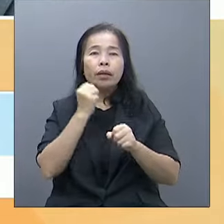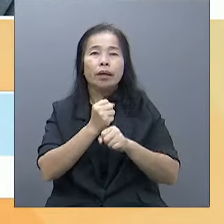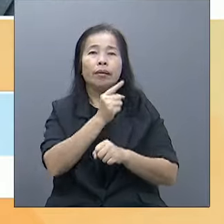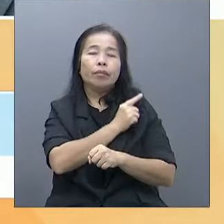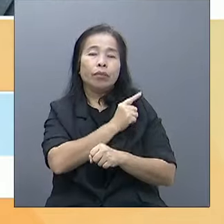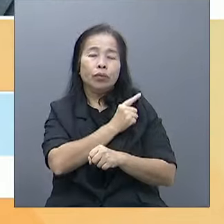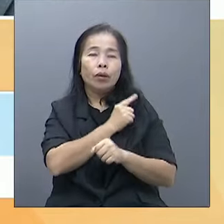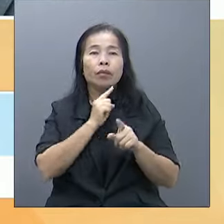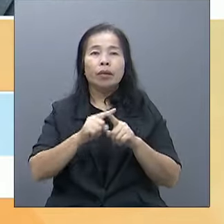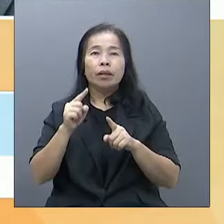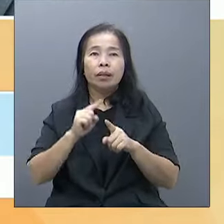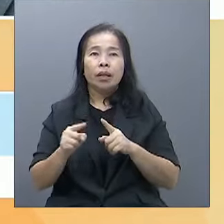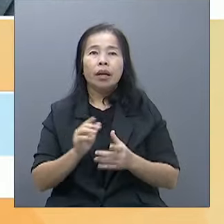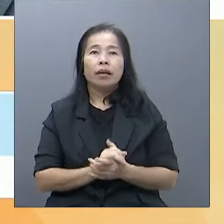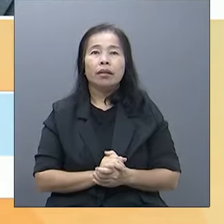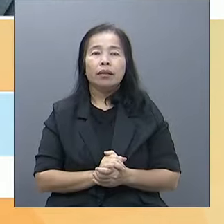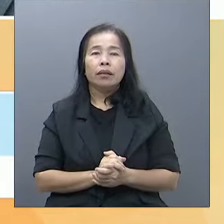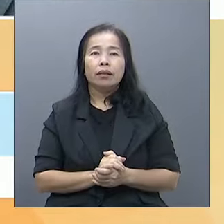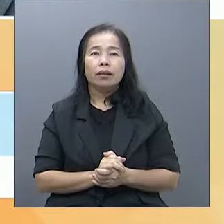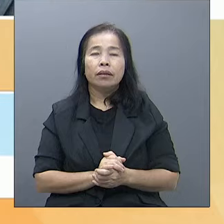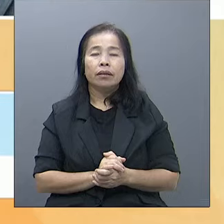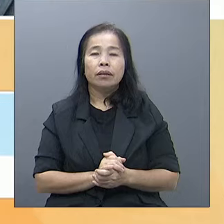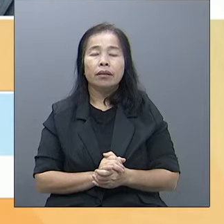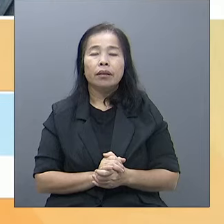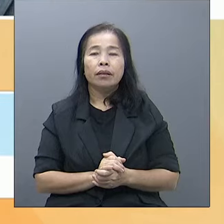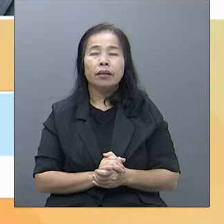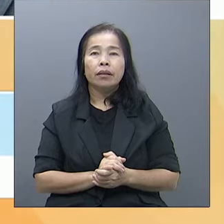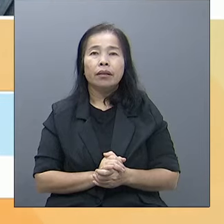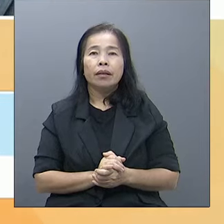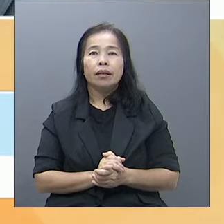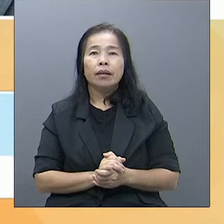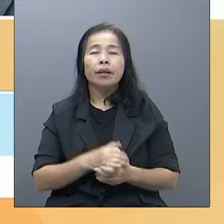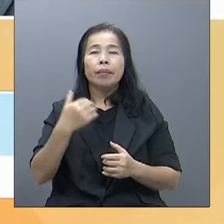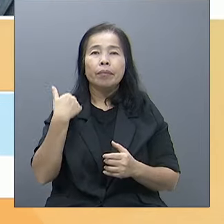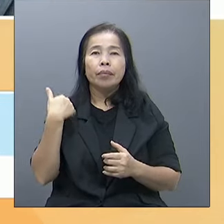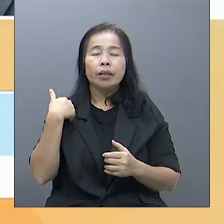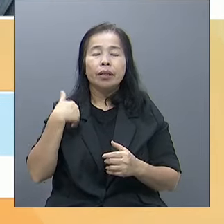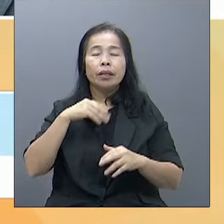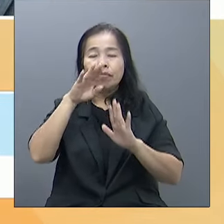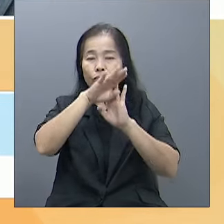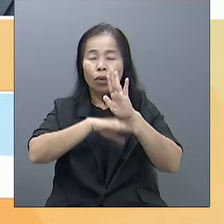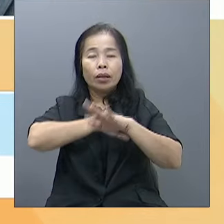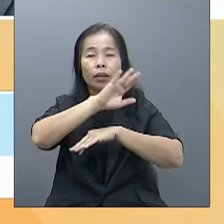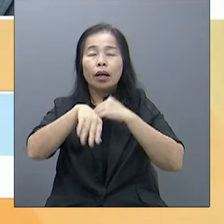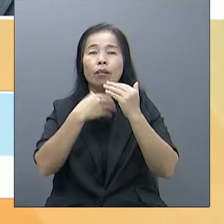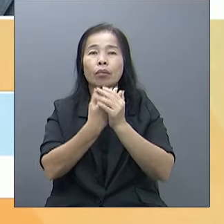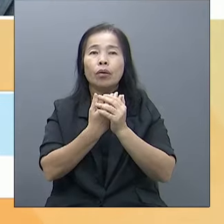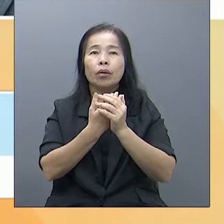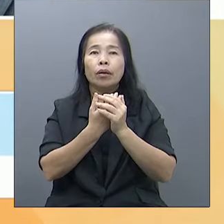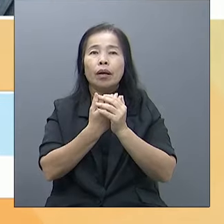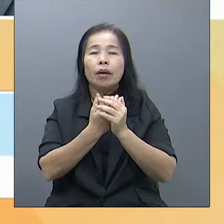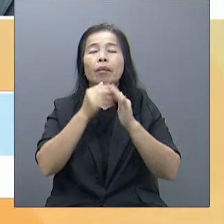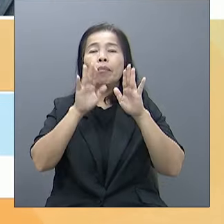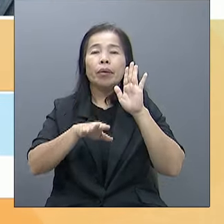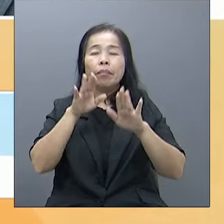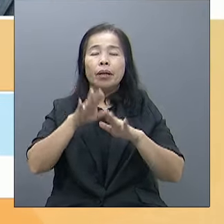ๆซึ่งเรื่องนี้เป็นเรื่องที่เพิ่มขึ้นมานะครับซึ่งทั้งหมดเนี่ยนะครับประมาณ11ข้อเนี่ยนะครับก็